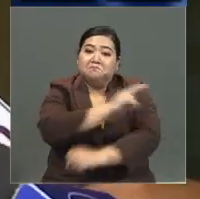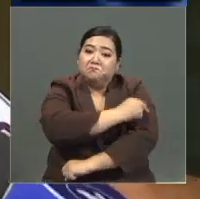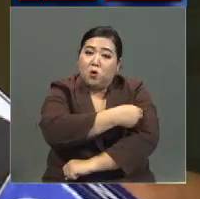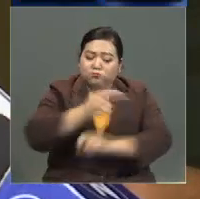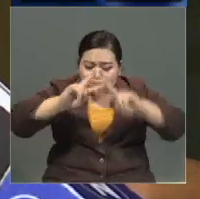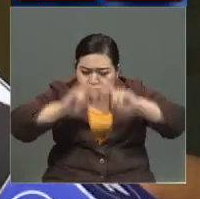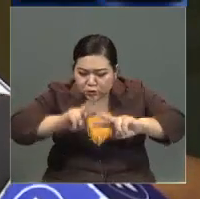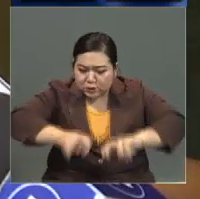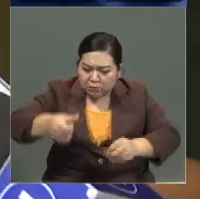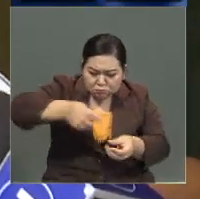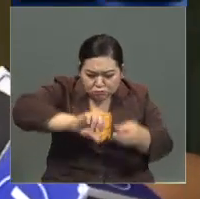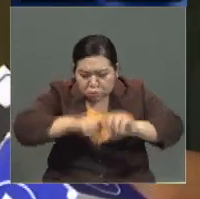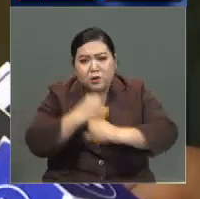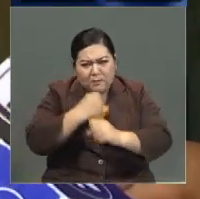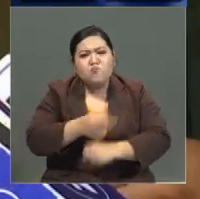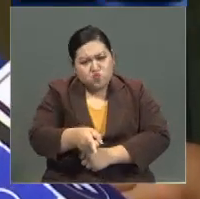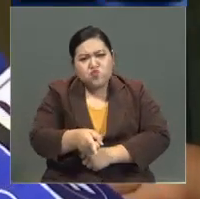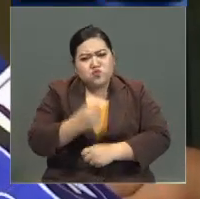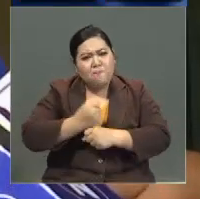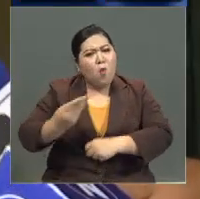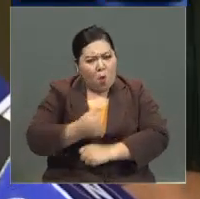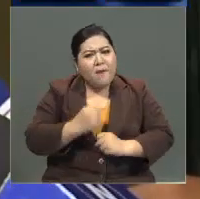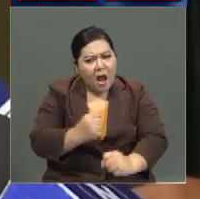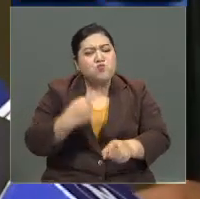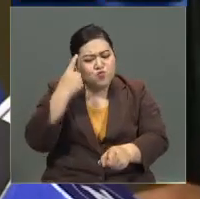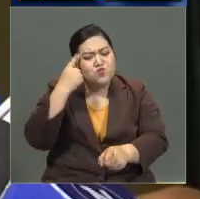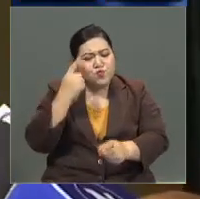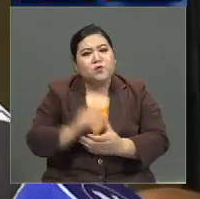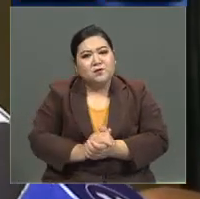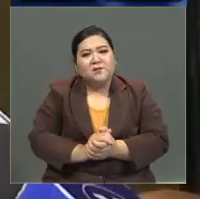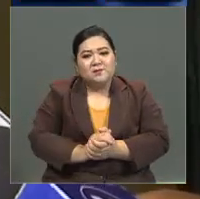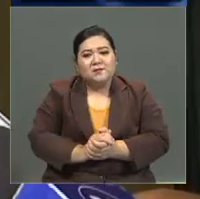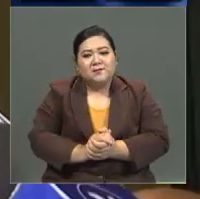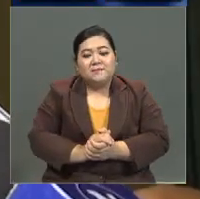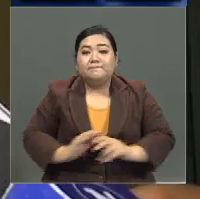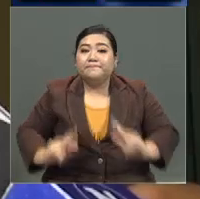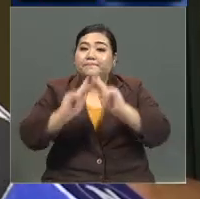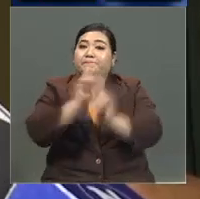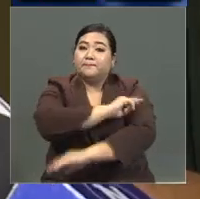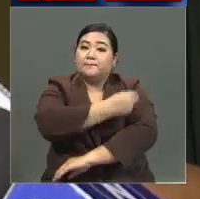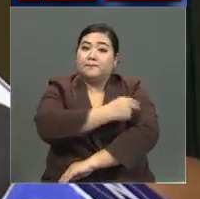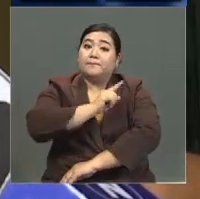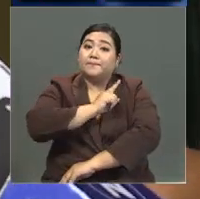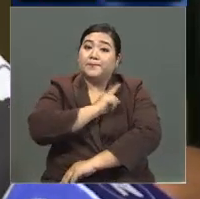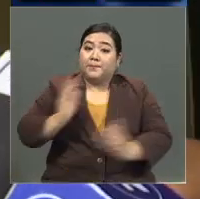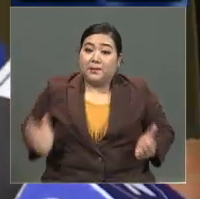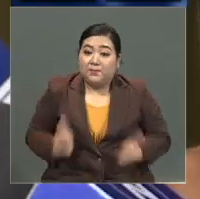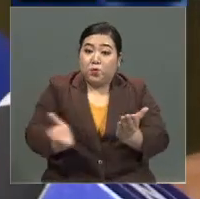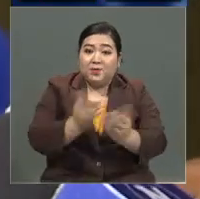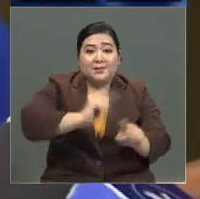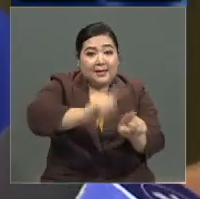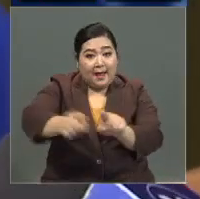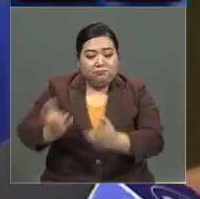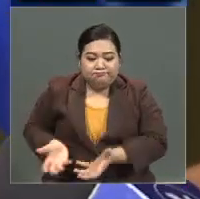ตอนนี้แล้วก็ค้นคว้าวัคซีนนี้ก็พยายามเร่งอย่างเต็มที่อยู่แล้วนะครับทางกระทรวงสาธารณสุขก็คือได้เป็นผู้ซัพพอร์ตทุกอย่